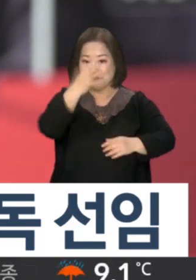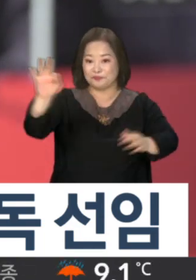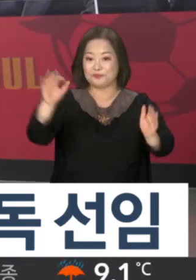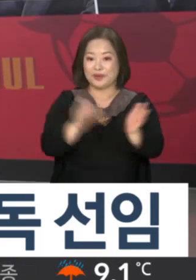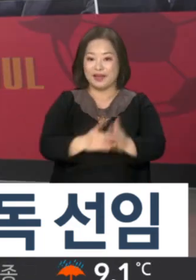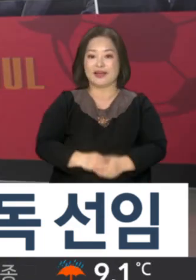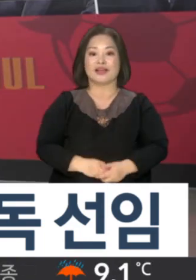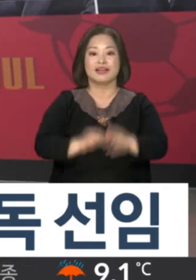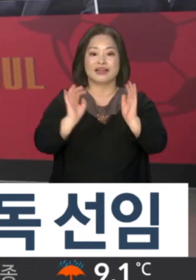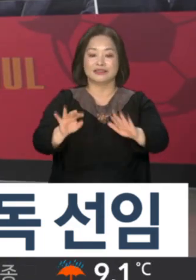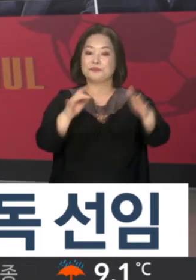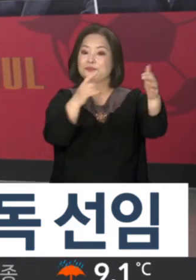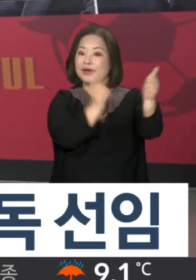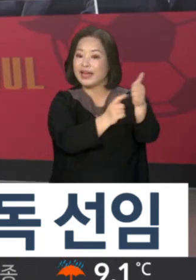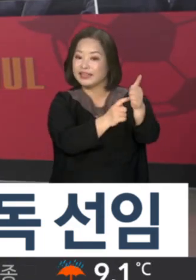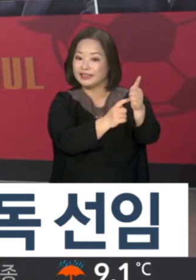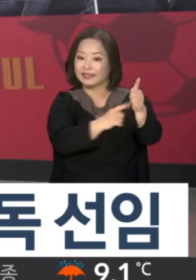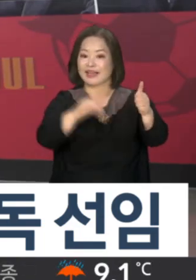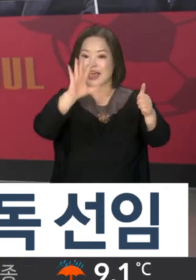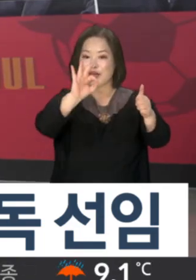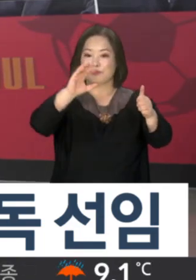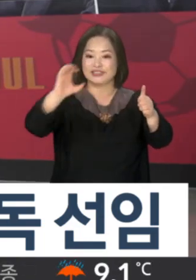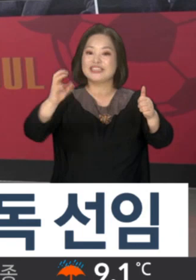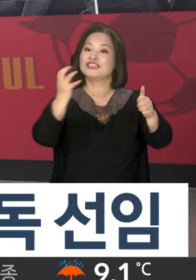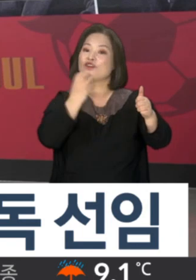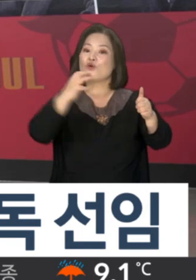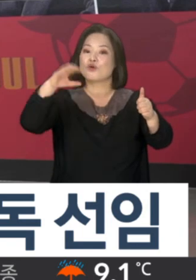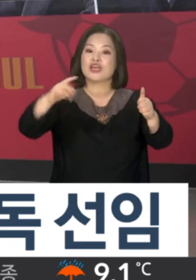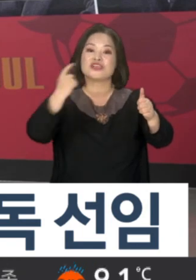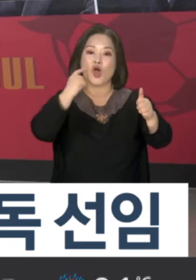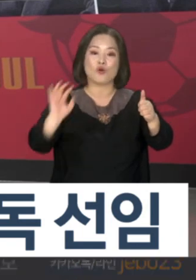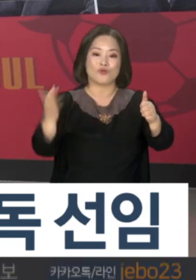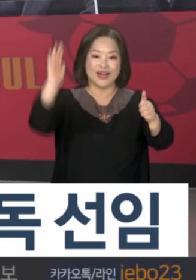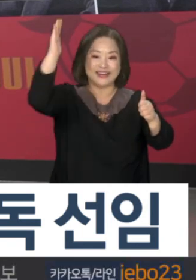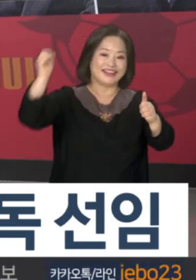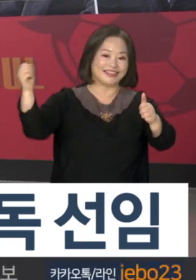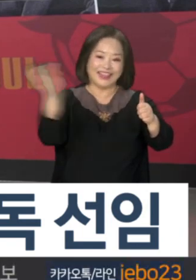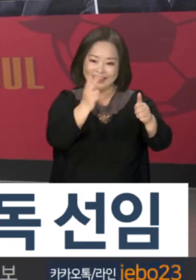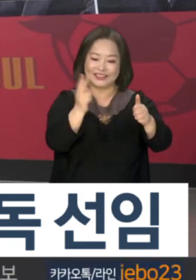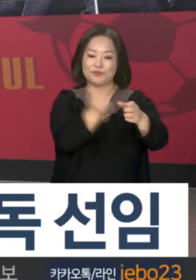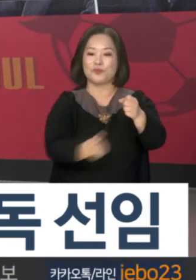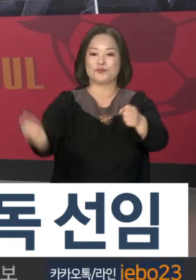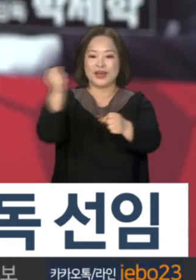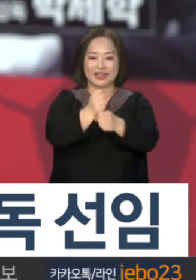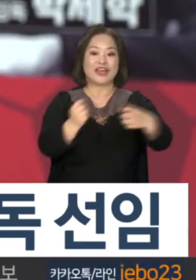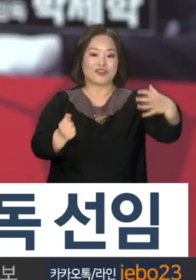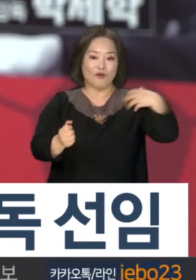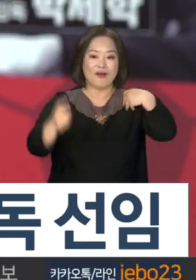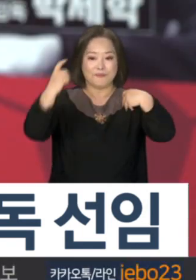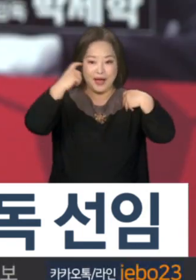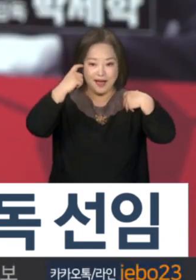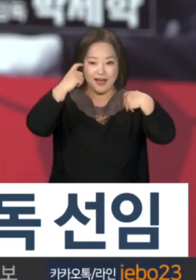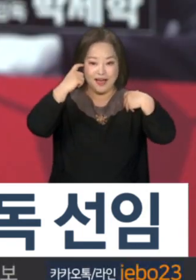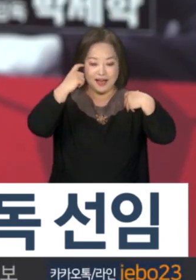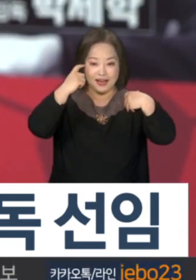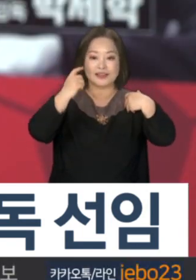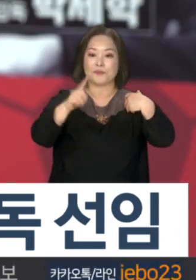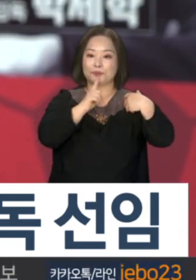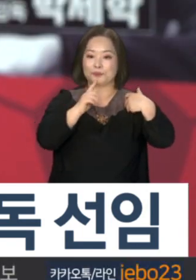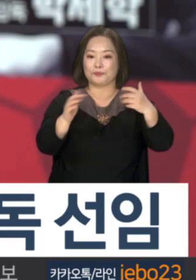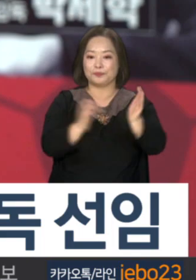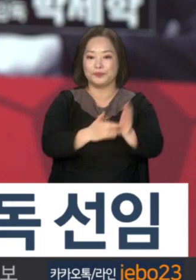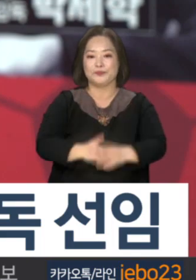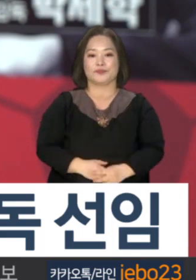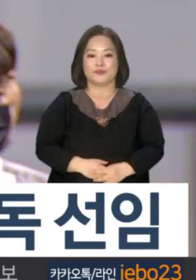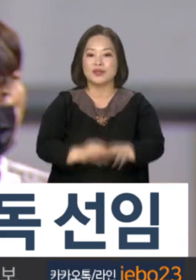인정받았습니다. 김기동 감독은 FC 서울의 찬란했던 영광을 다시 재현시키는 게 역할이라고 생각한다고 소감을